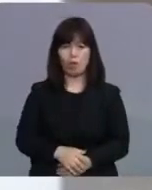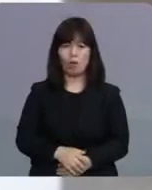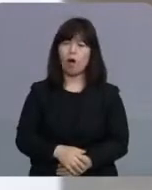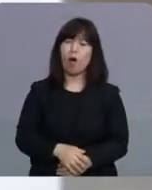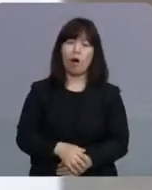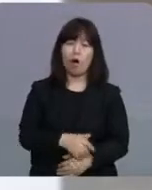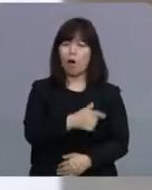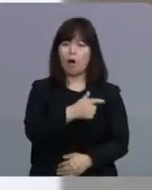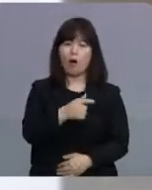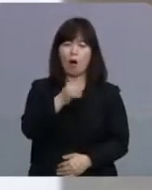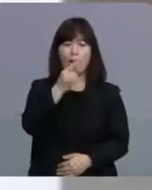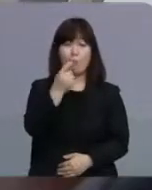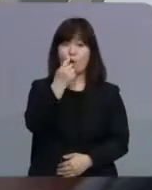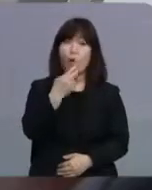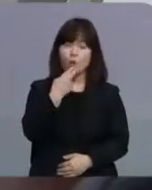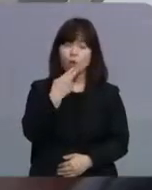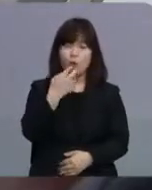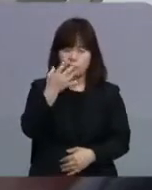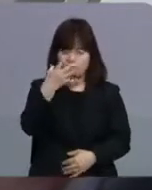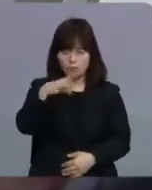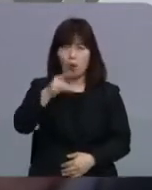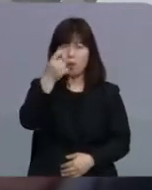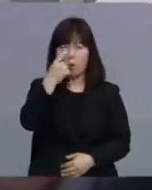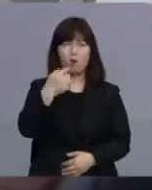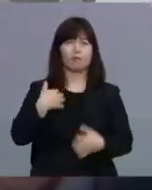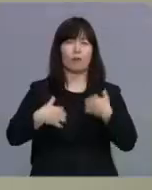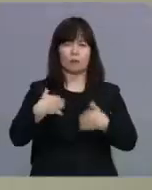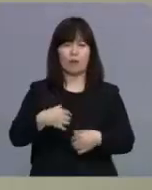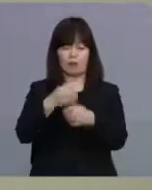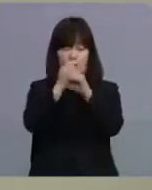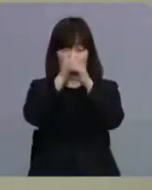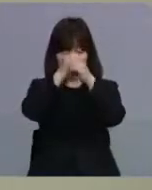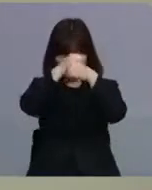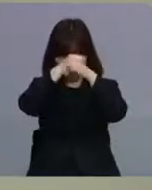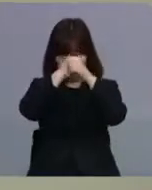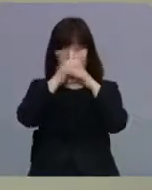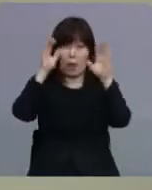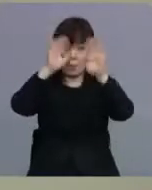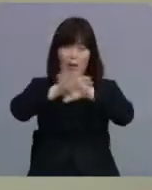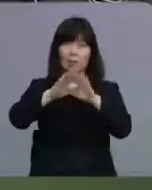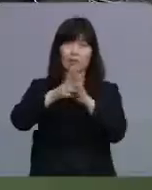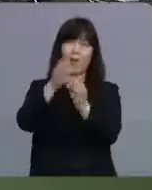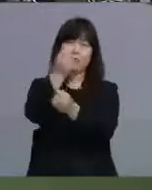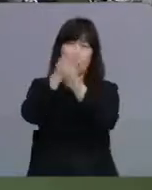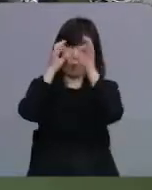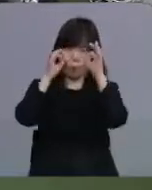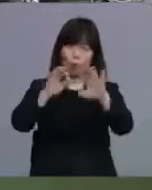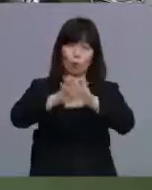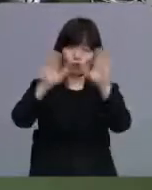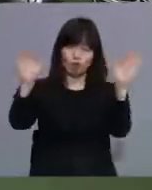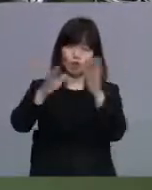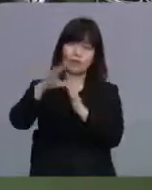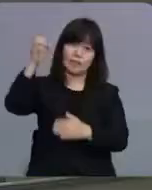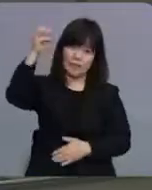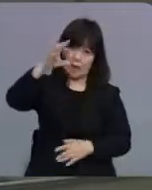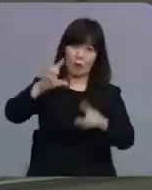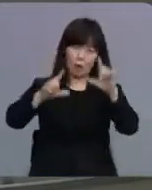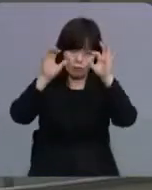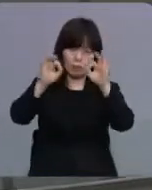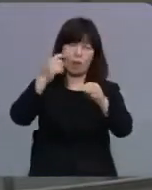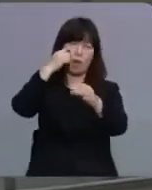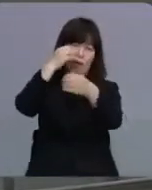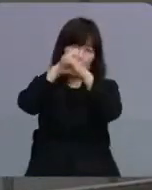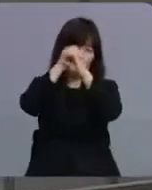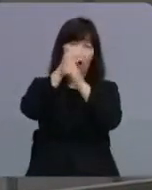배운 게 너무 많아서 좋아요. 천체 망원경을 통해 야간에는 별자리, 주간에는 태양의 홍염과 흑점도 관측할